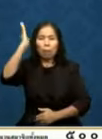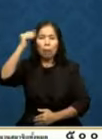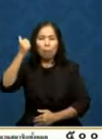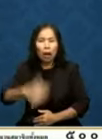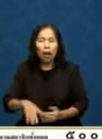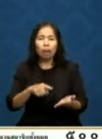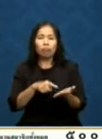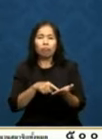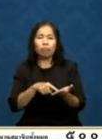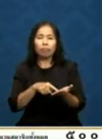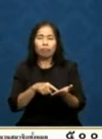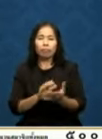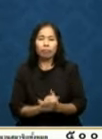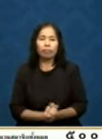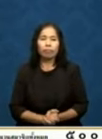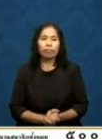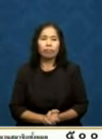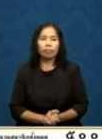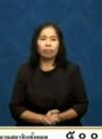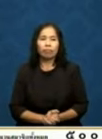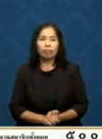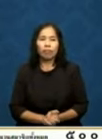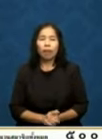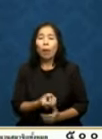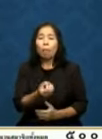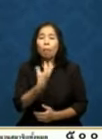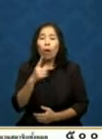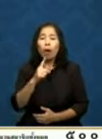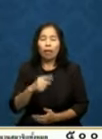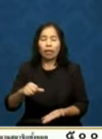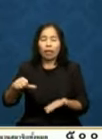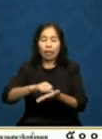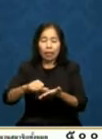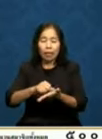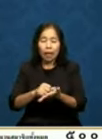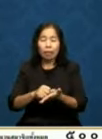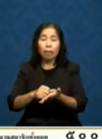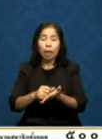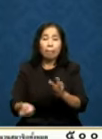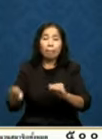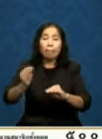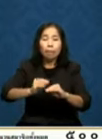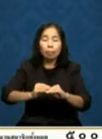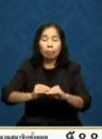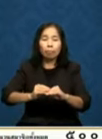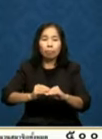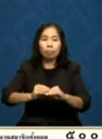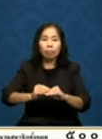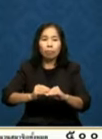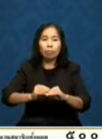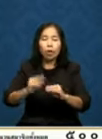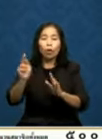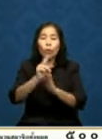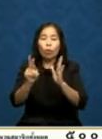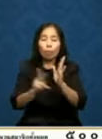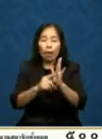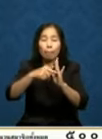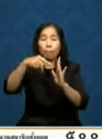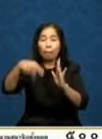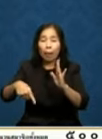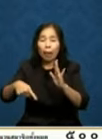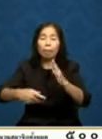หลักการเขียนบอกว่าแก้ไขเพิ่มเติมประมวลกฎหมายแพ่งและพาณิช